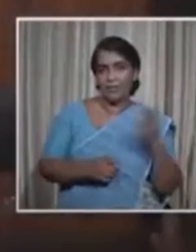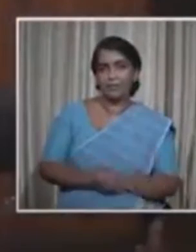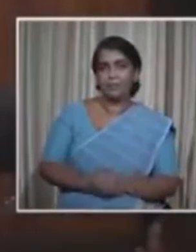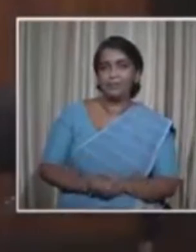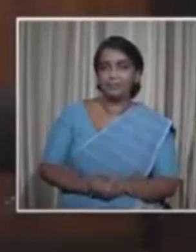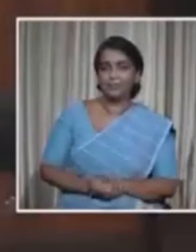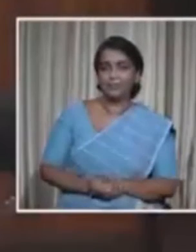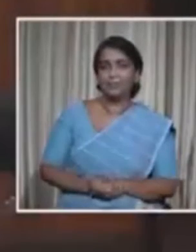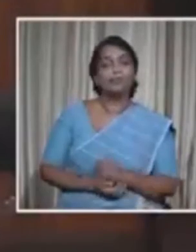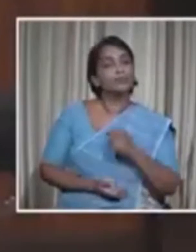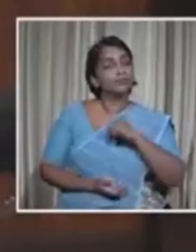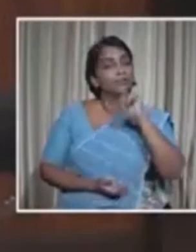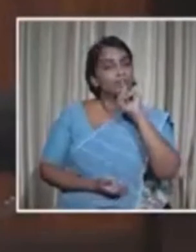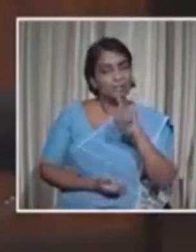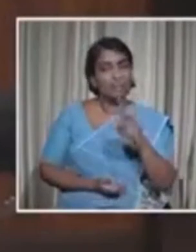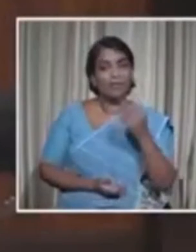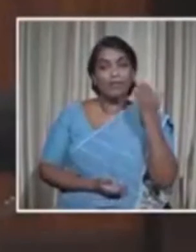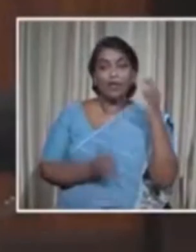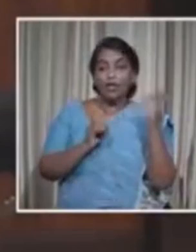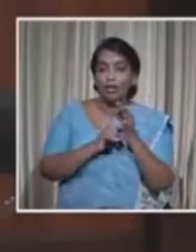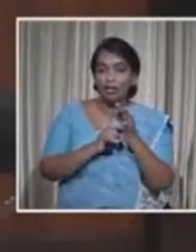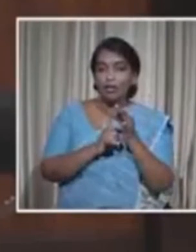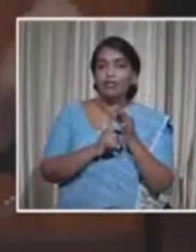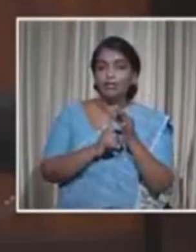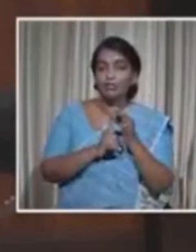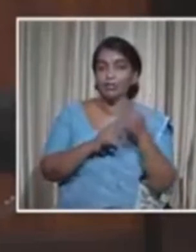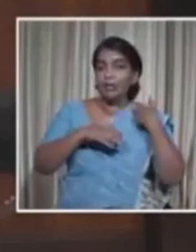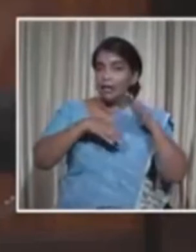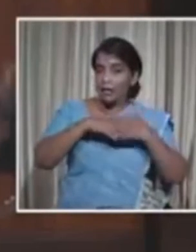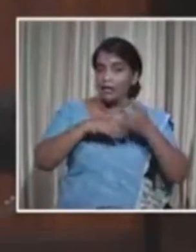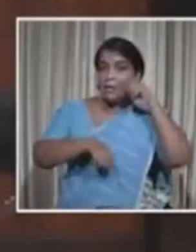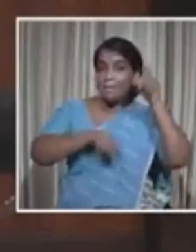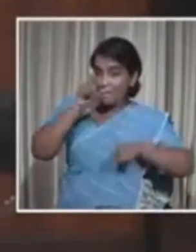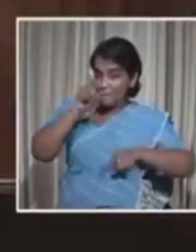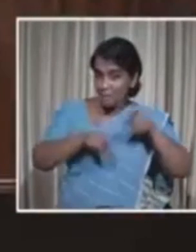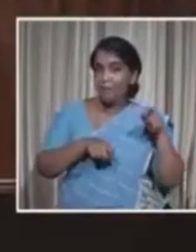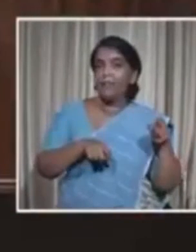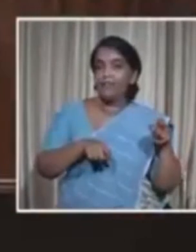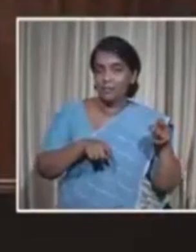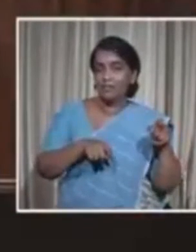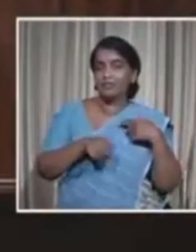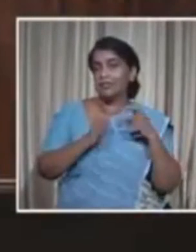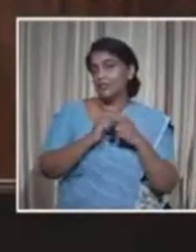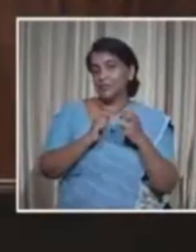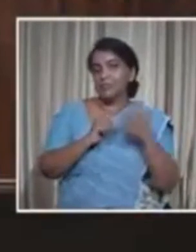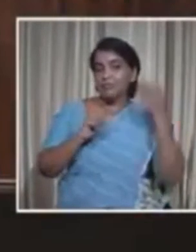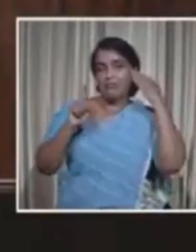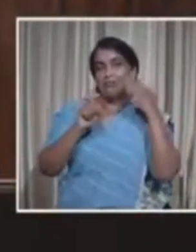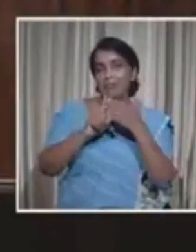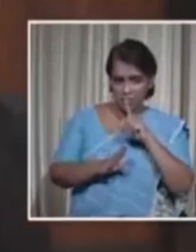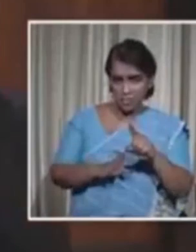இந்நிலையில்தான் நாட்டு மக்களுக்காகவே பேச வந்துள்ளதாகவும், டயஸ்போராவின் பணத்தை பெறுபவர்களுக்காக பேச வரவில்லை எனவும்